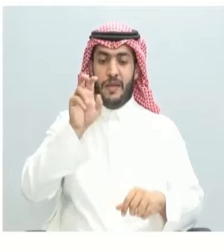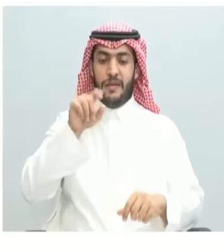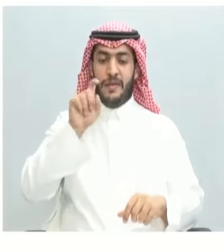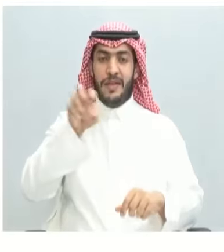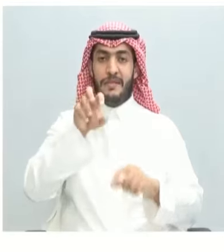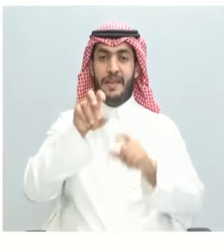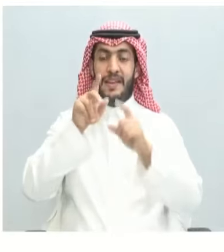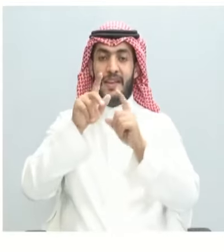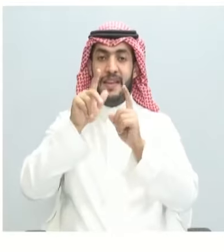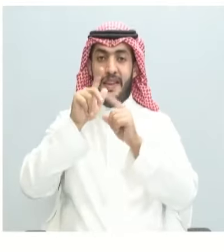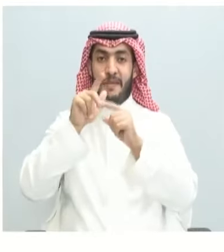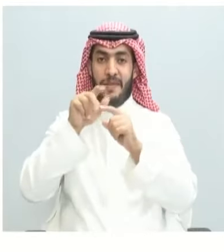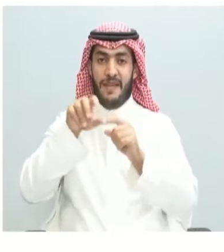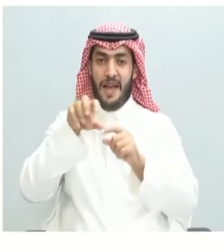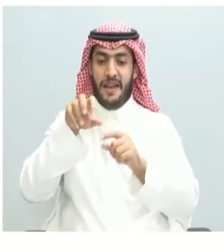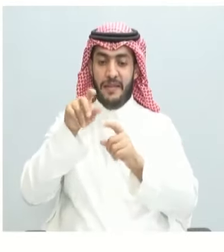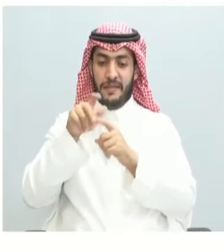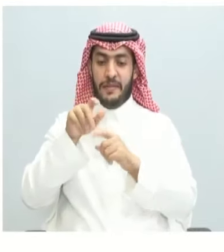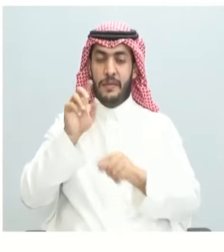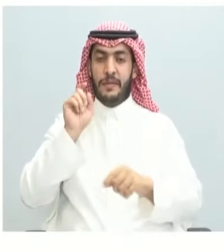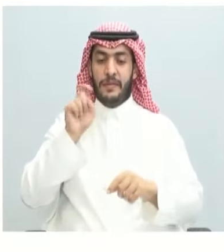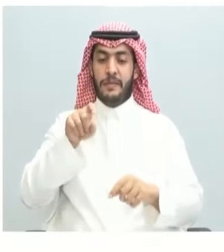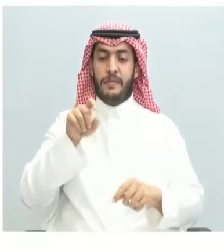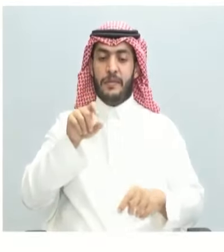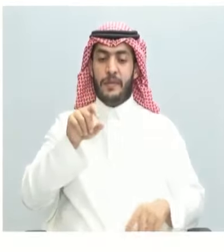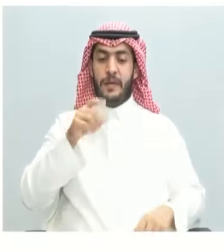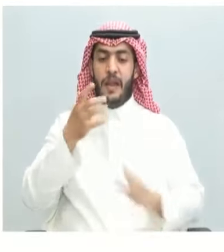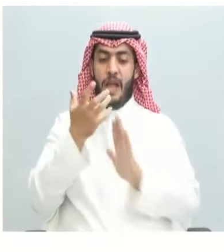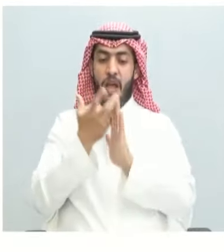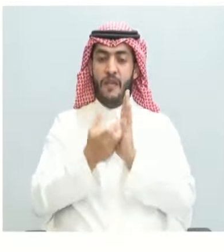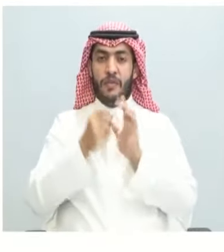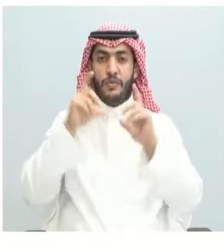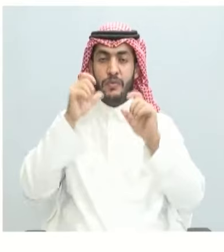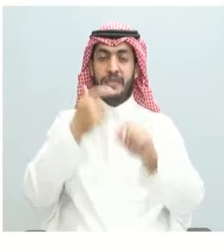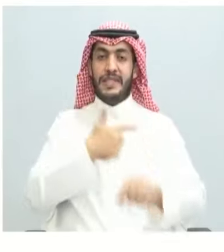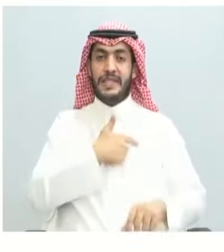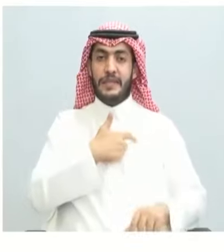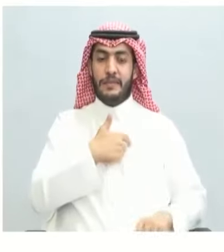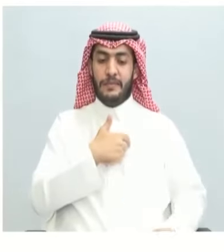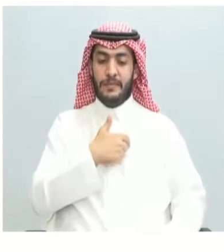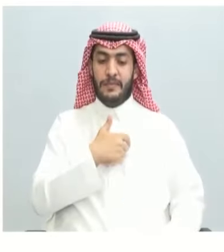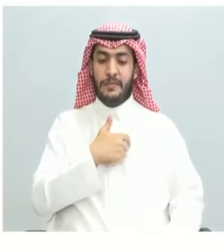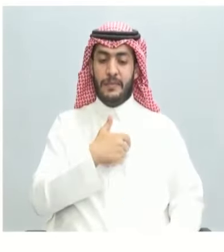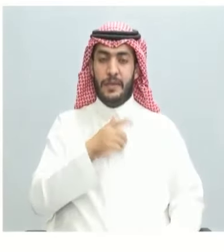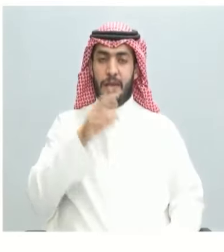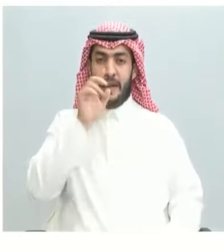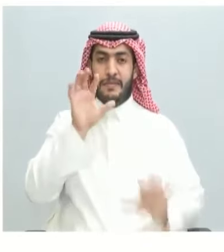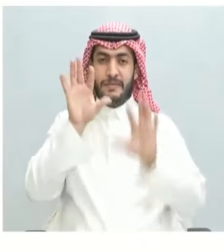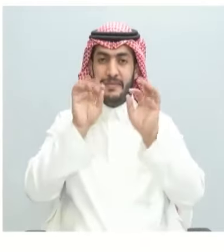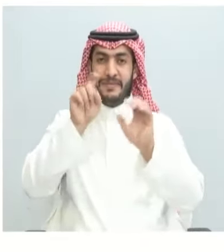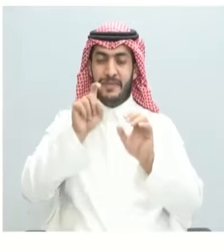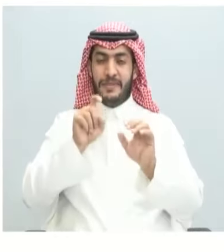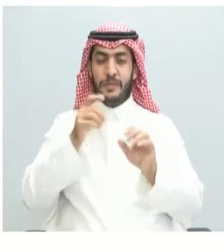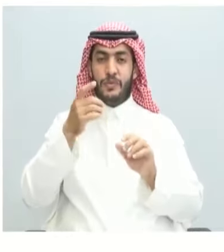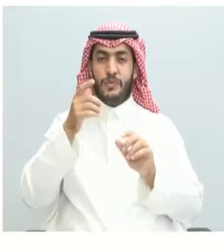الفاره الايمن وبعدها نقوم باختيار حفظ الصوره باسم فنستطيع من خلالها تحديد مسار